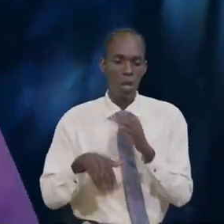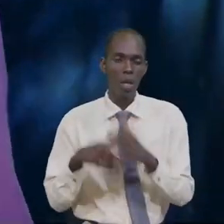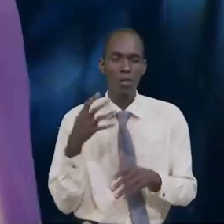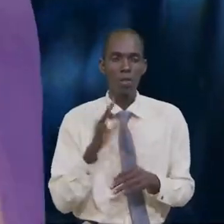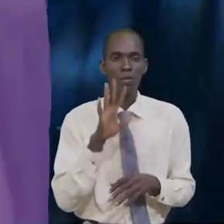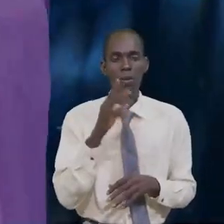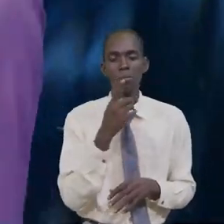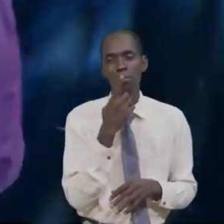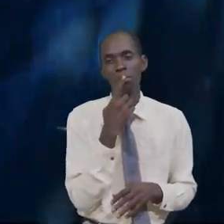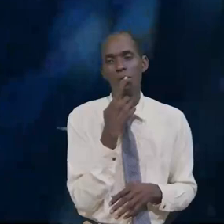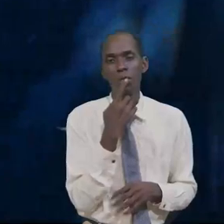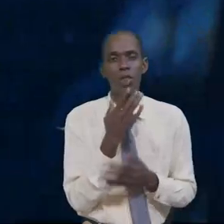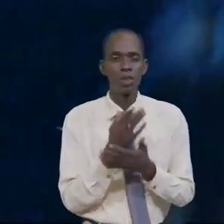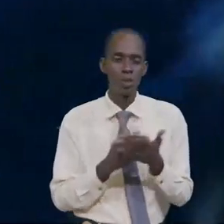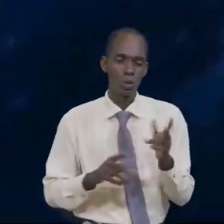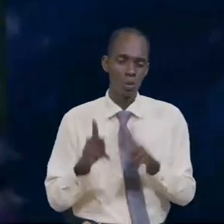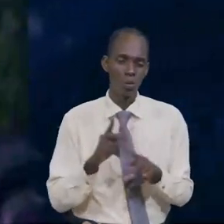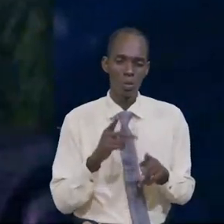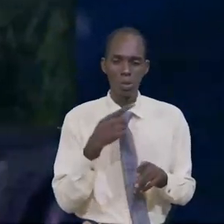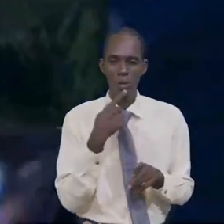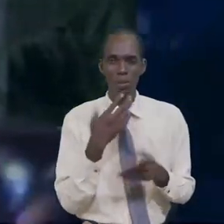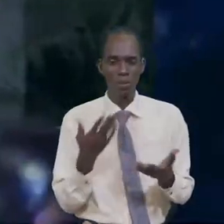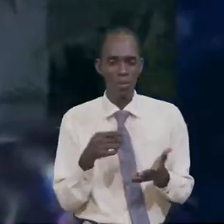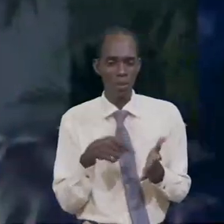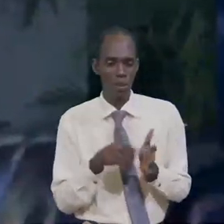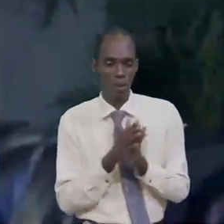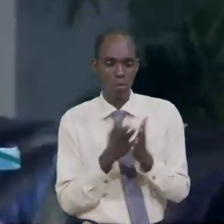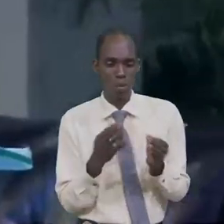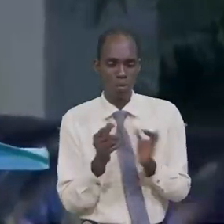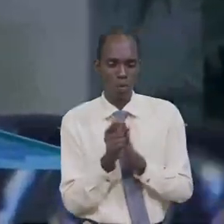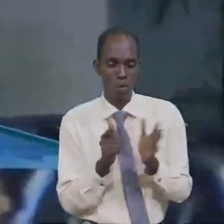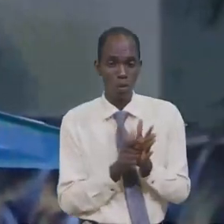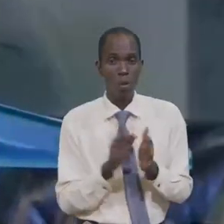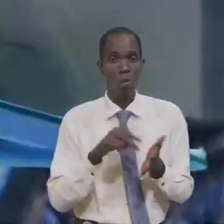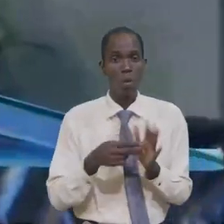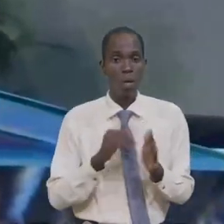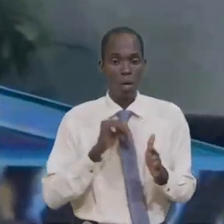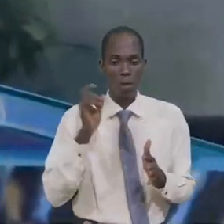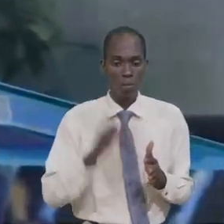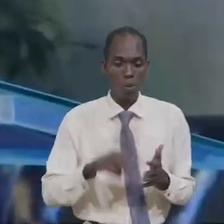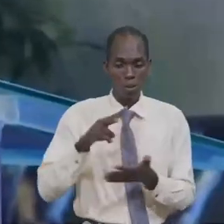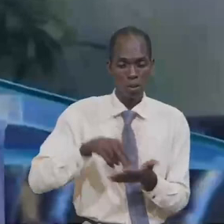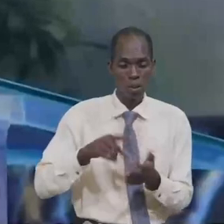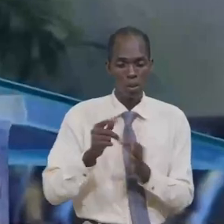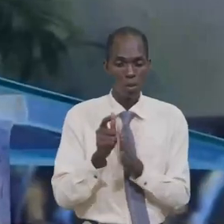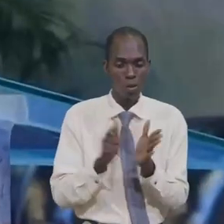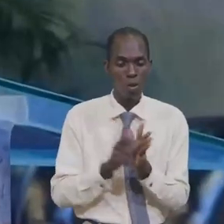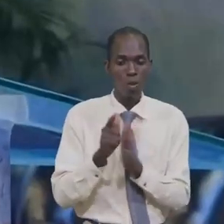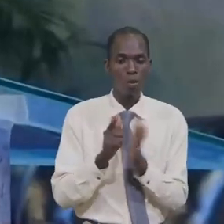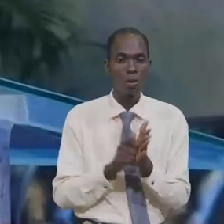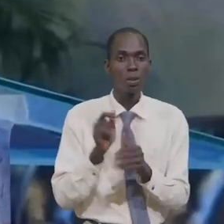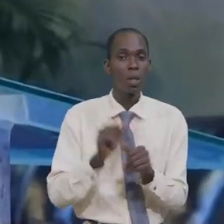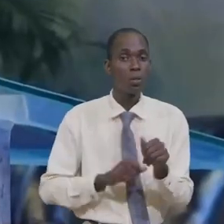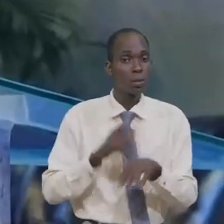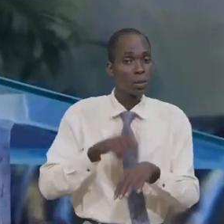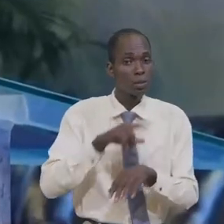et ça maintenant que celui de l'annonce pas est-ce qu'il faut lire la loi tout moment ce qui dit c'est que